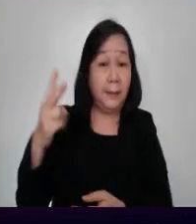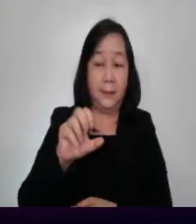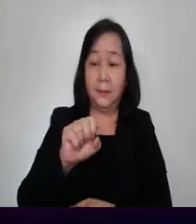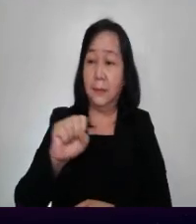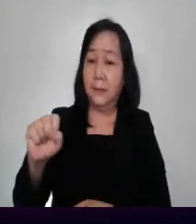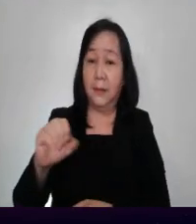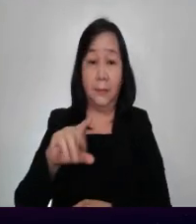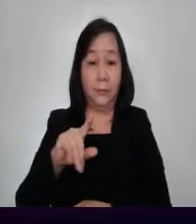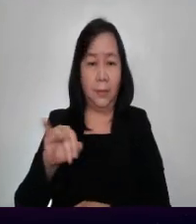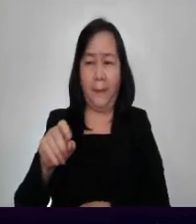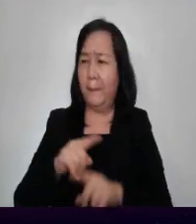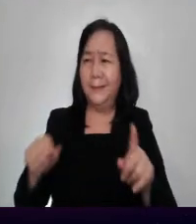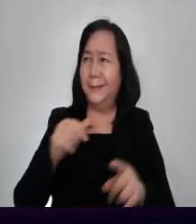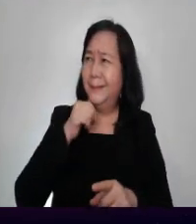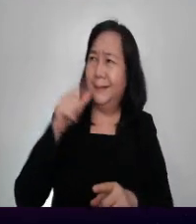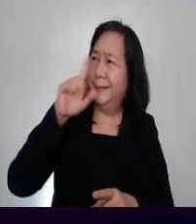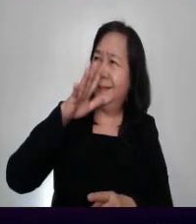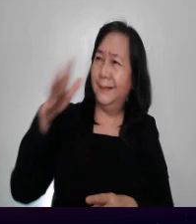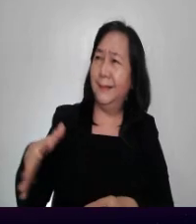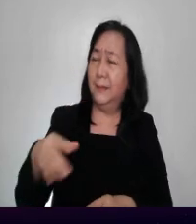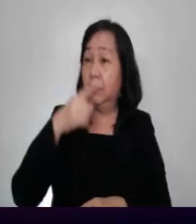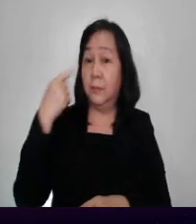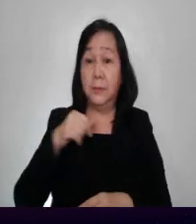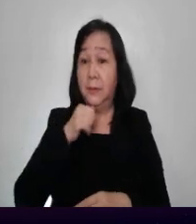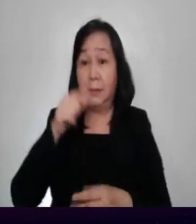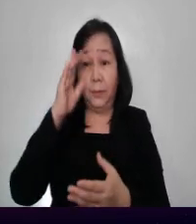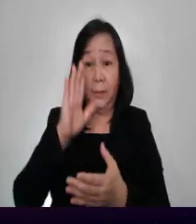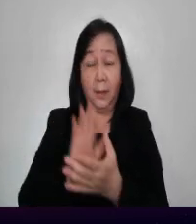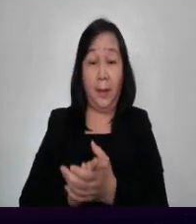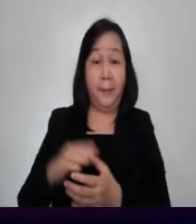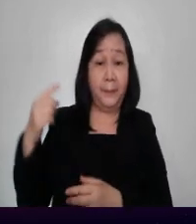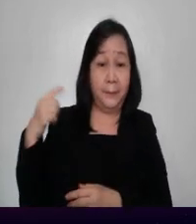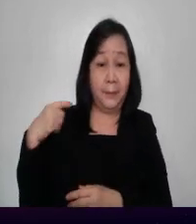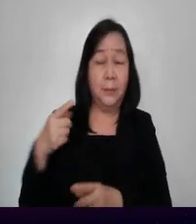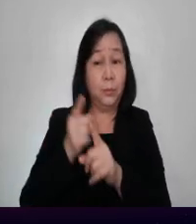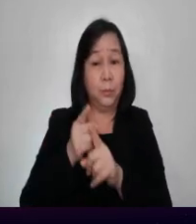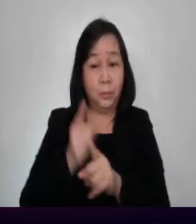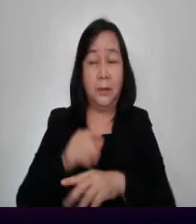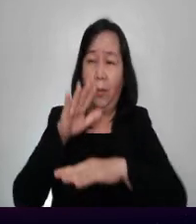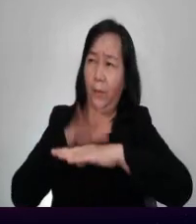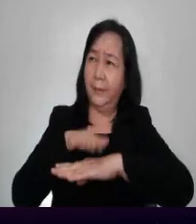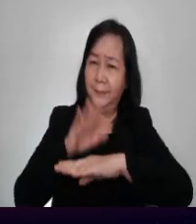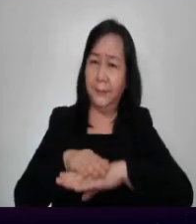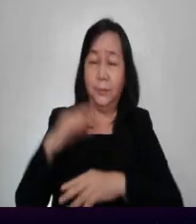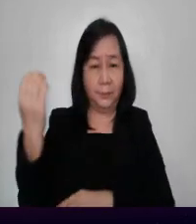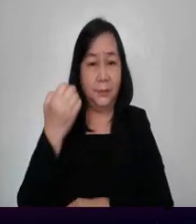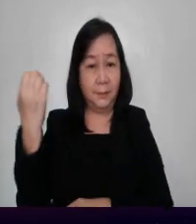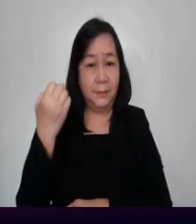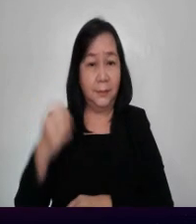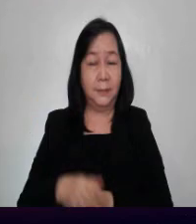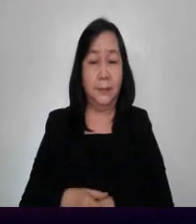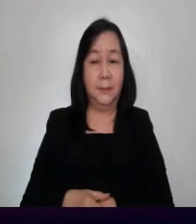SS Californian, ngunit hindi sila kumilos dahil hindi naniniwala ang kapitan at tunay itong hudyat ng